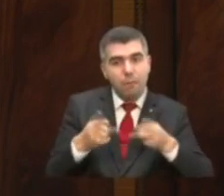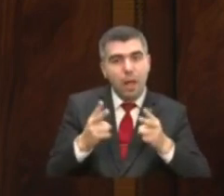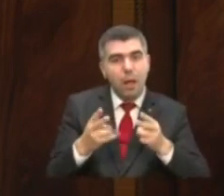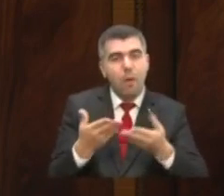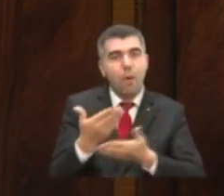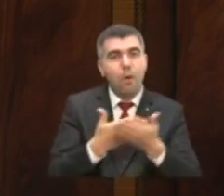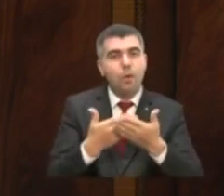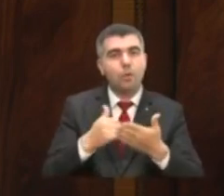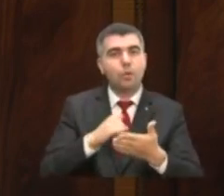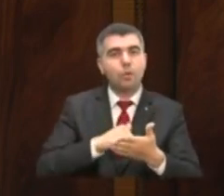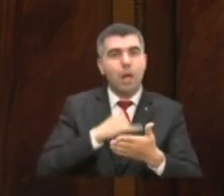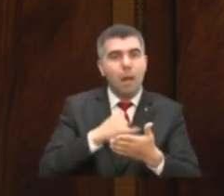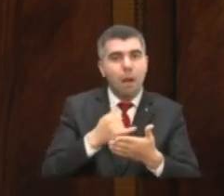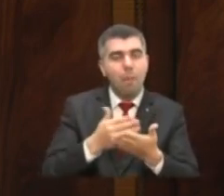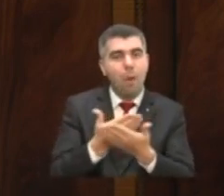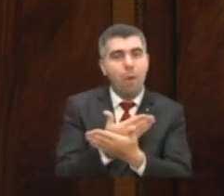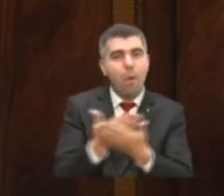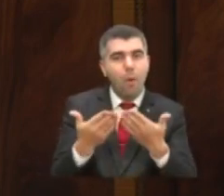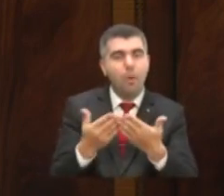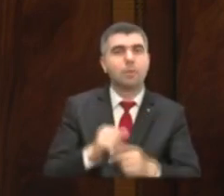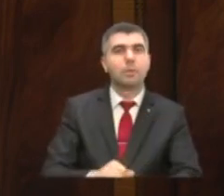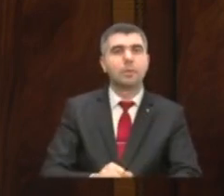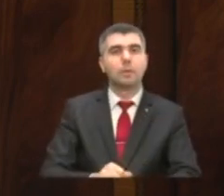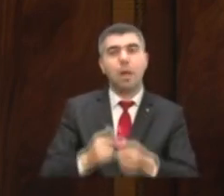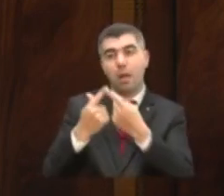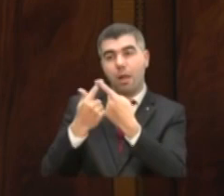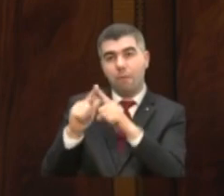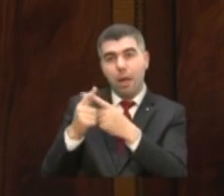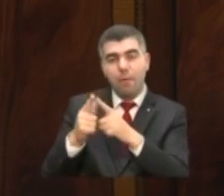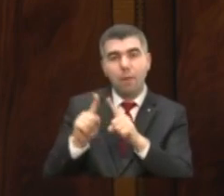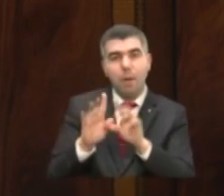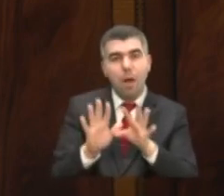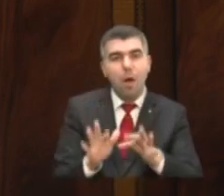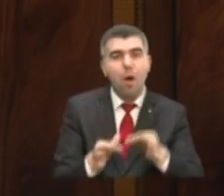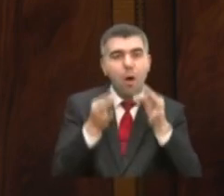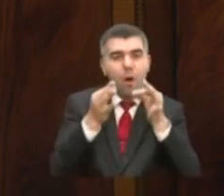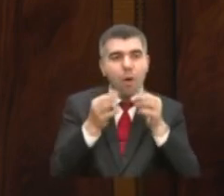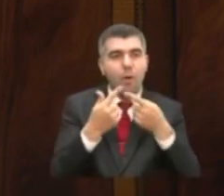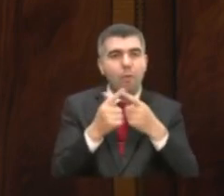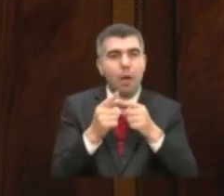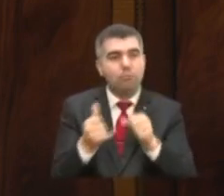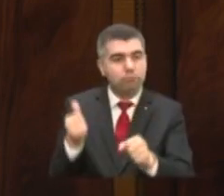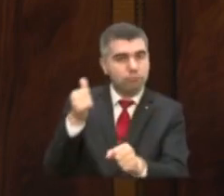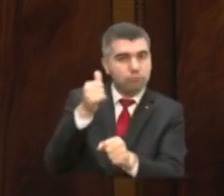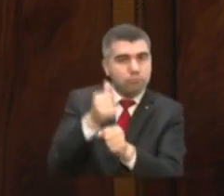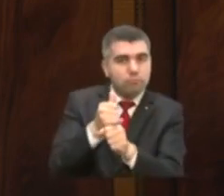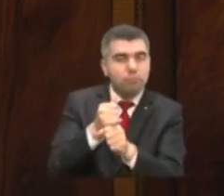أجل الاستفادة من التوزيع العادل للثروة وتشجيع الإنتاج والحق في الوصول إلى المناصب